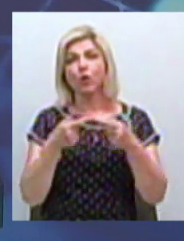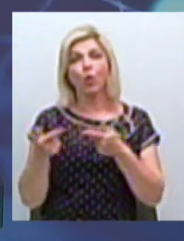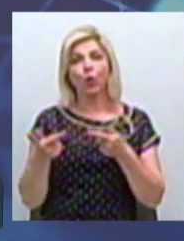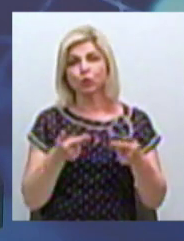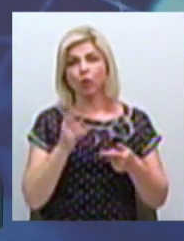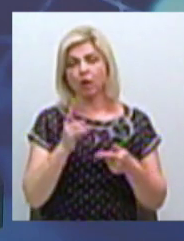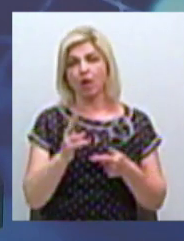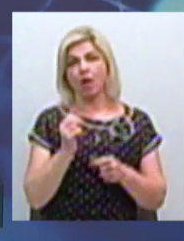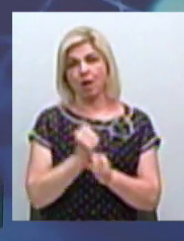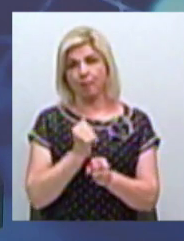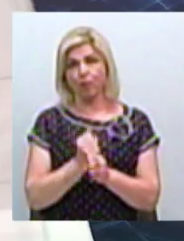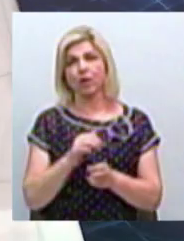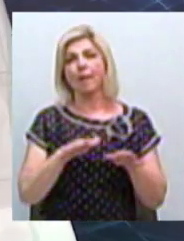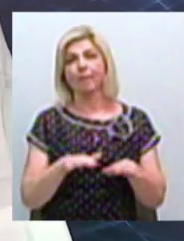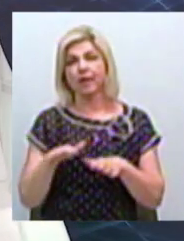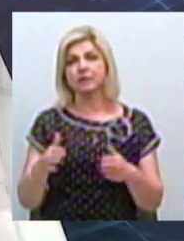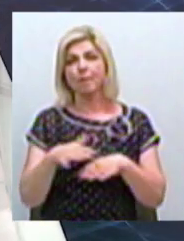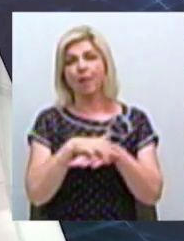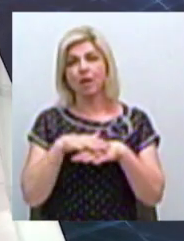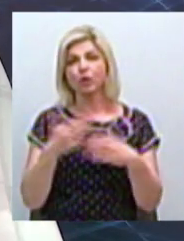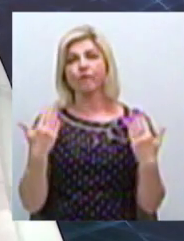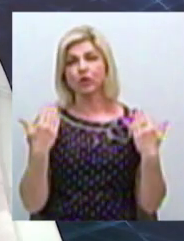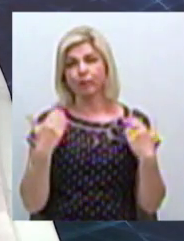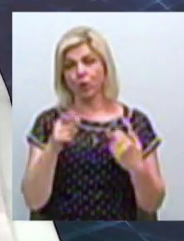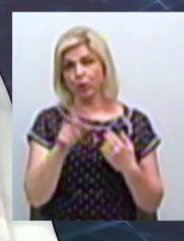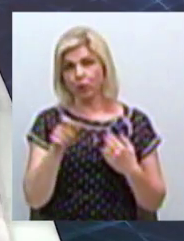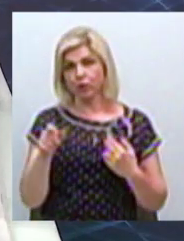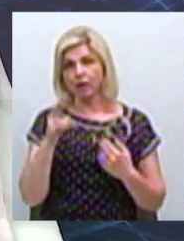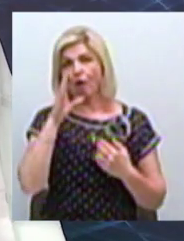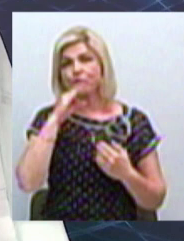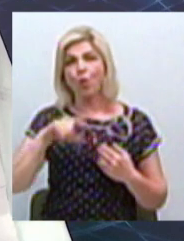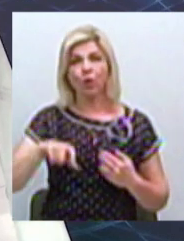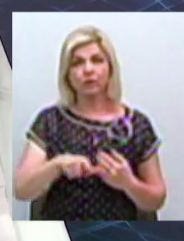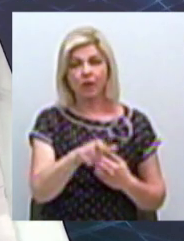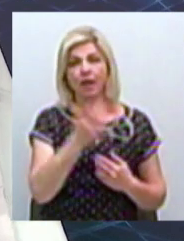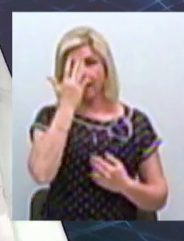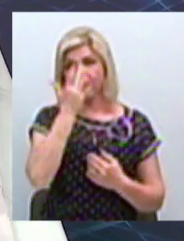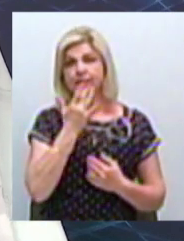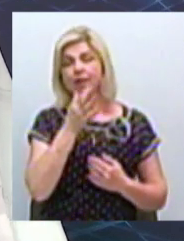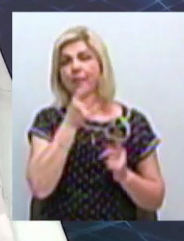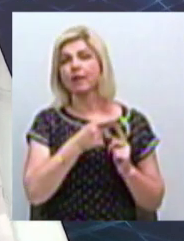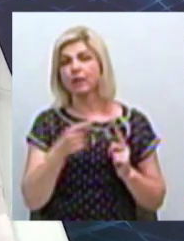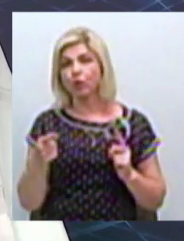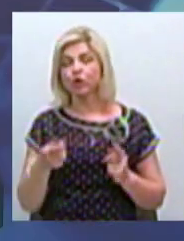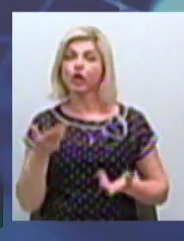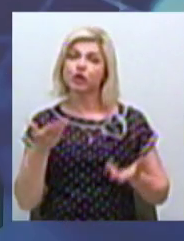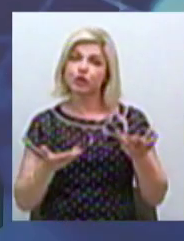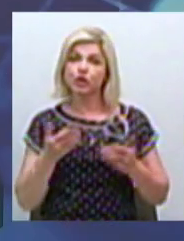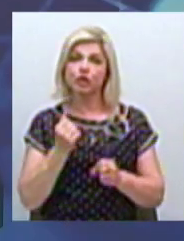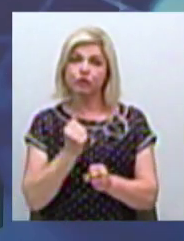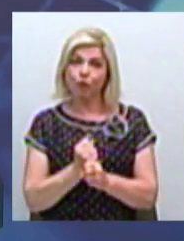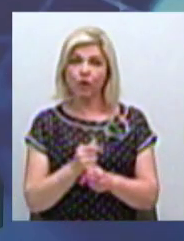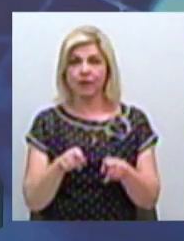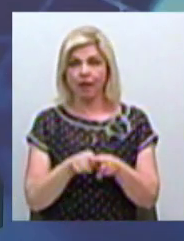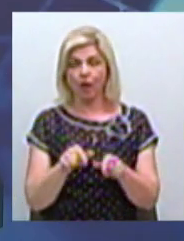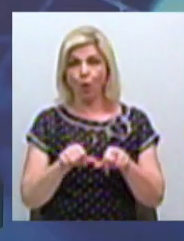до функціонування місць масового відпочинку населення на водних об'єктах у літній період. Чи створені ці комісії,